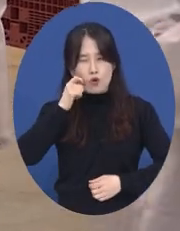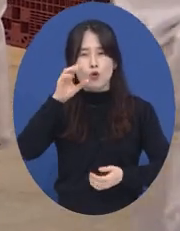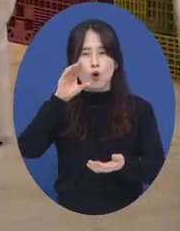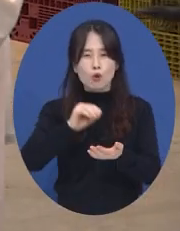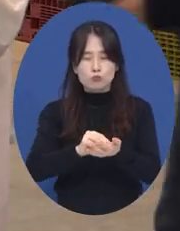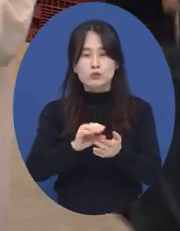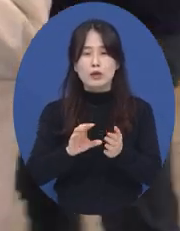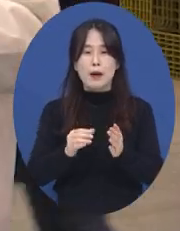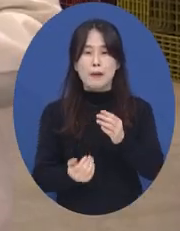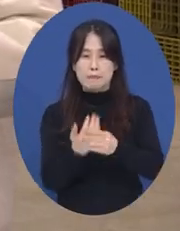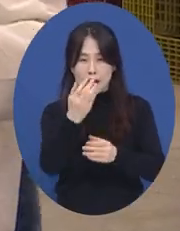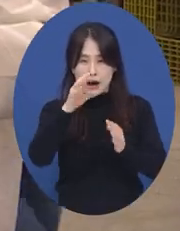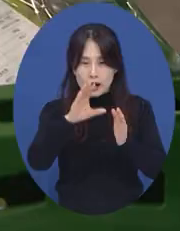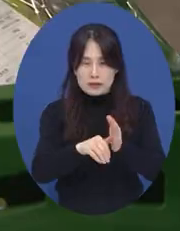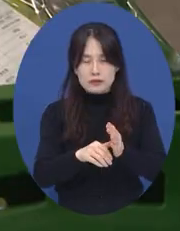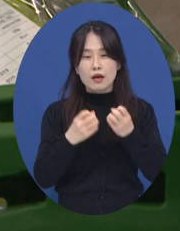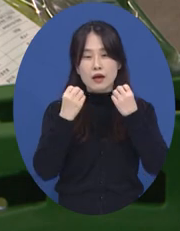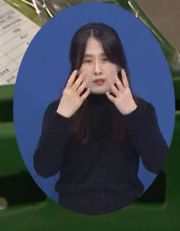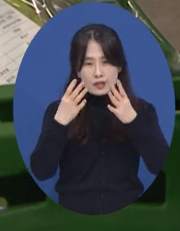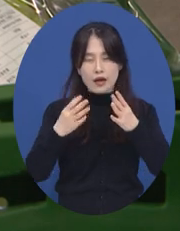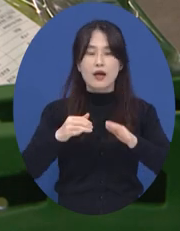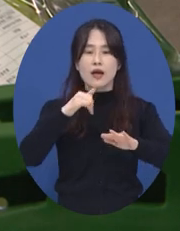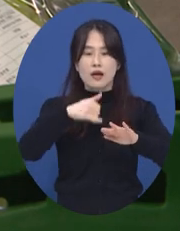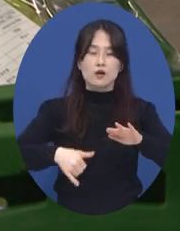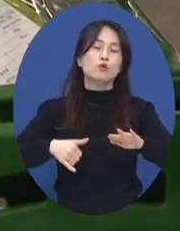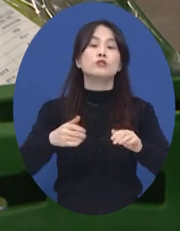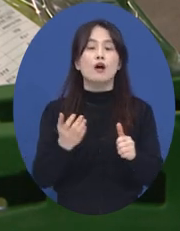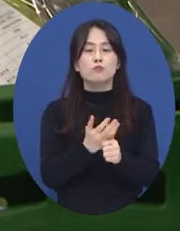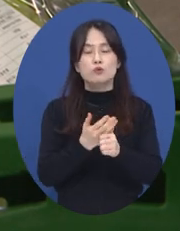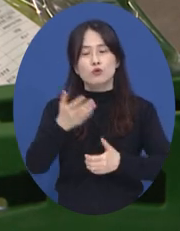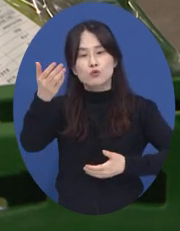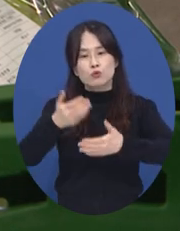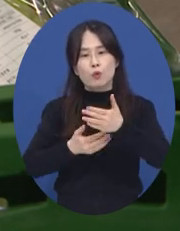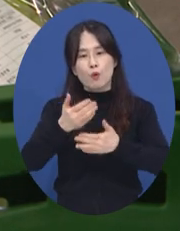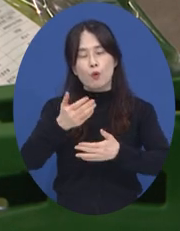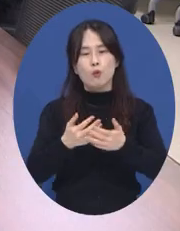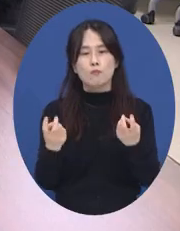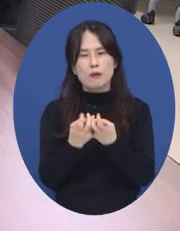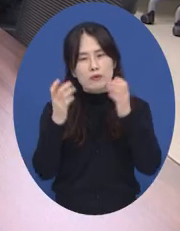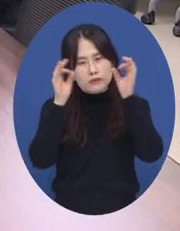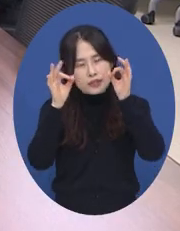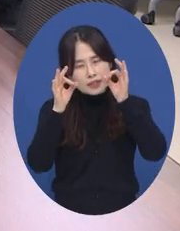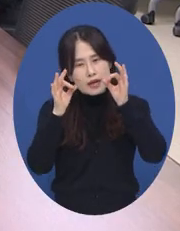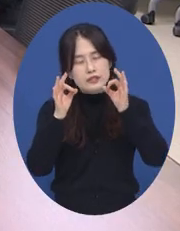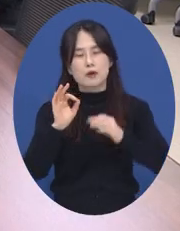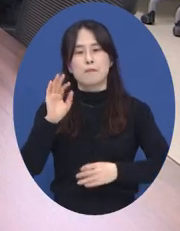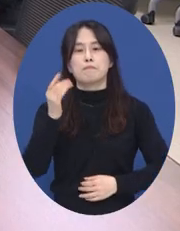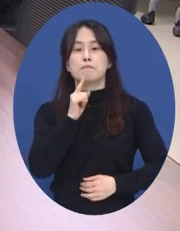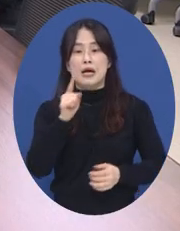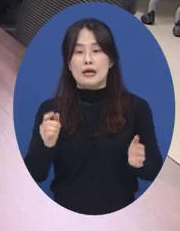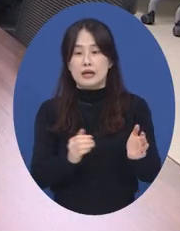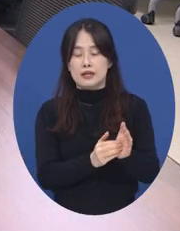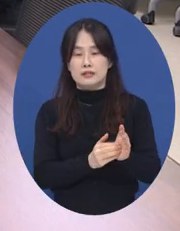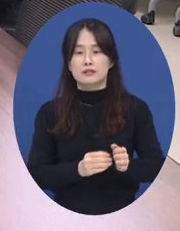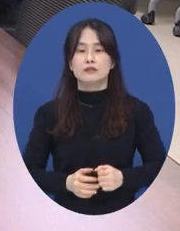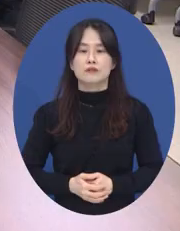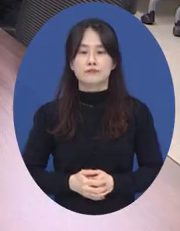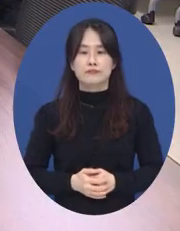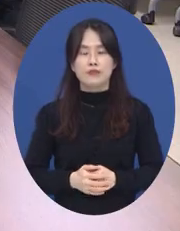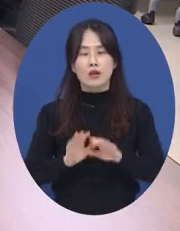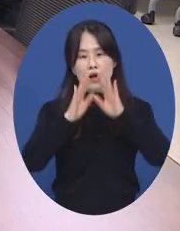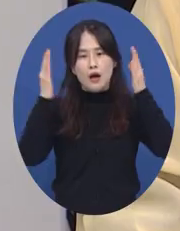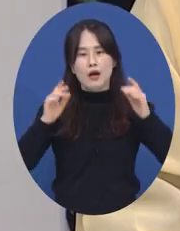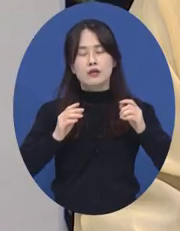재난 사태 시 대응할 수 있는 새 농식품 유통망을 만들어야 한다고 덧붙였습니다 경계 친환경 농산물 유통센터